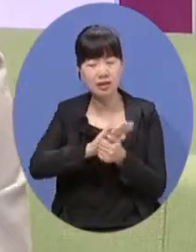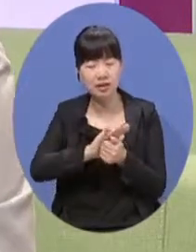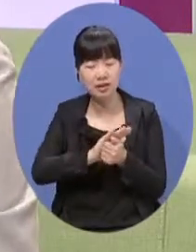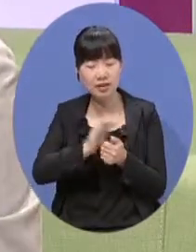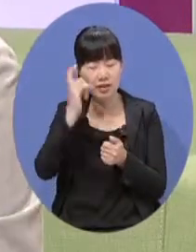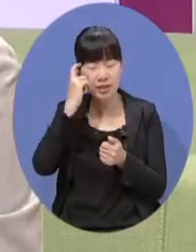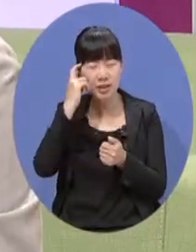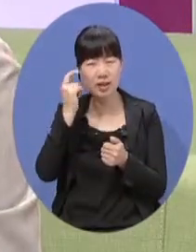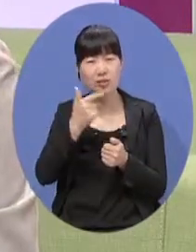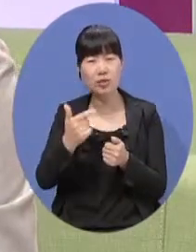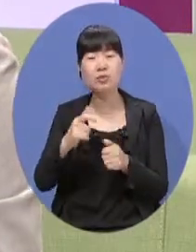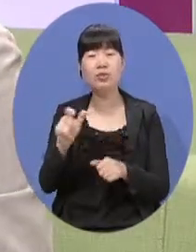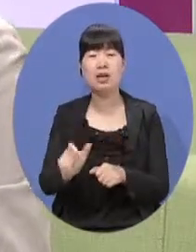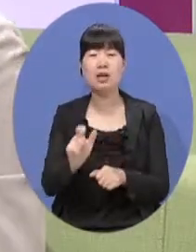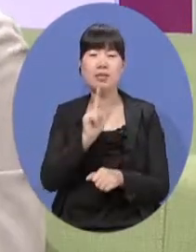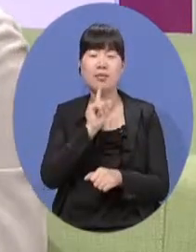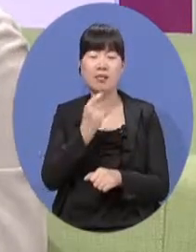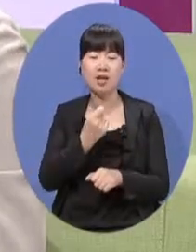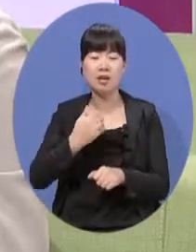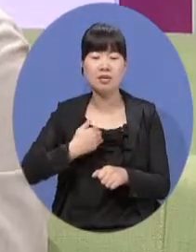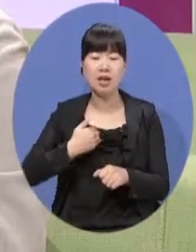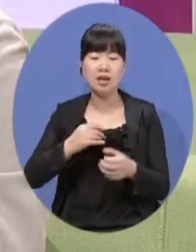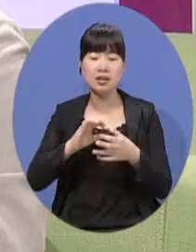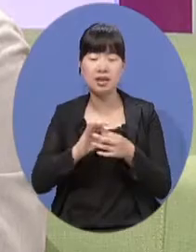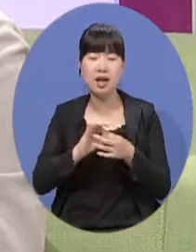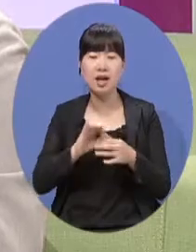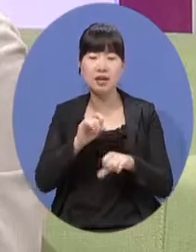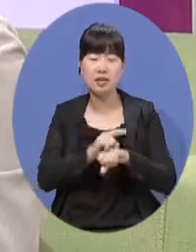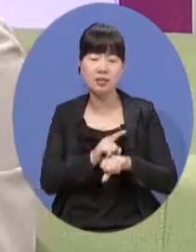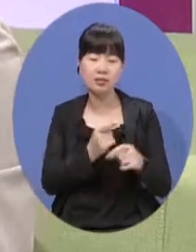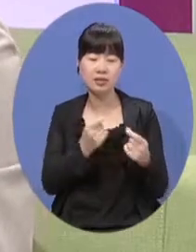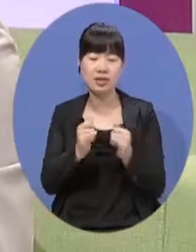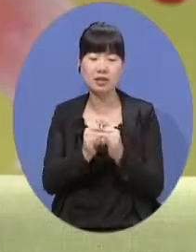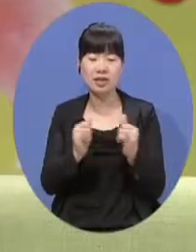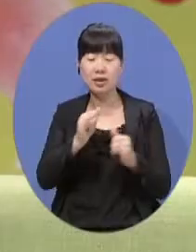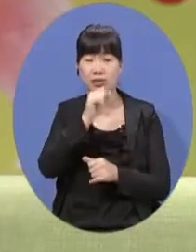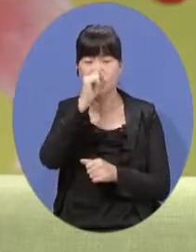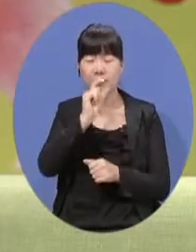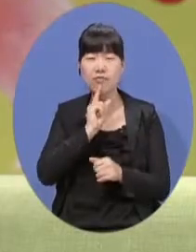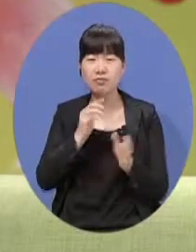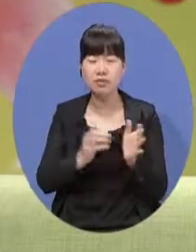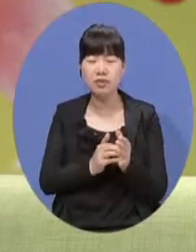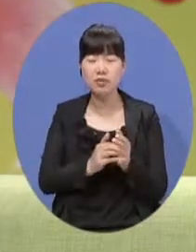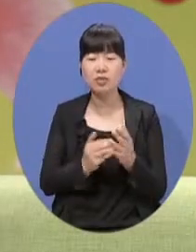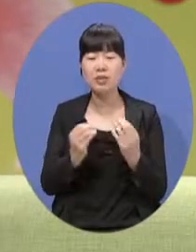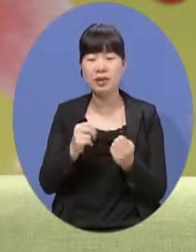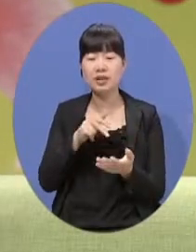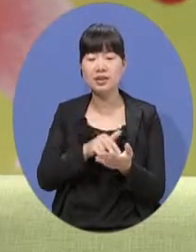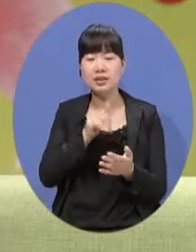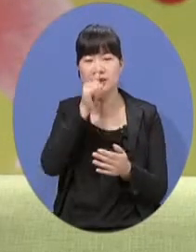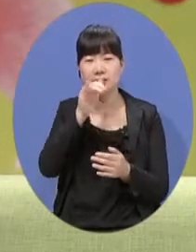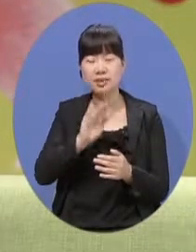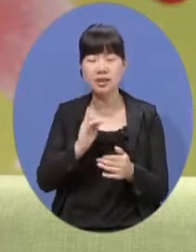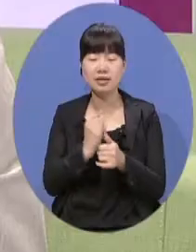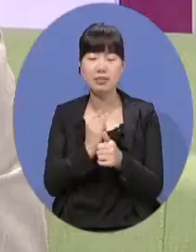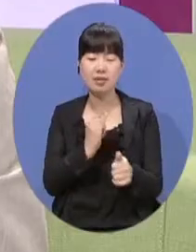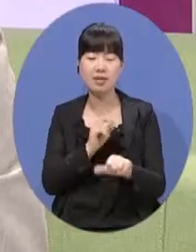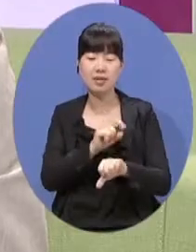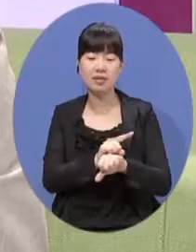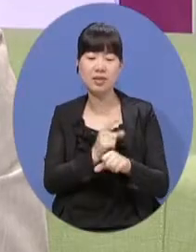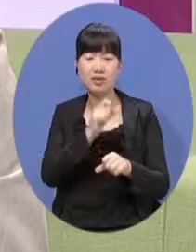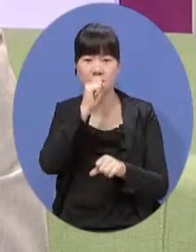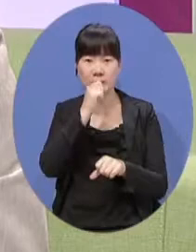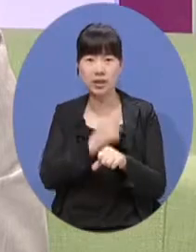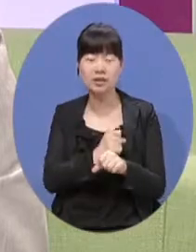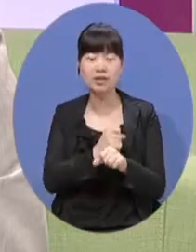된다는 생각이 그렇죠. 너무 강하신 거예요. 또 네. 자기랑 성향이 비슷한 사람을 좋아하고 특히 이런 경우가 많은데 남편이랑 성향이 비슷한 일을